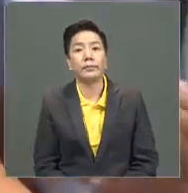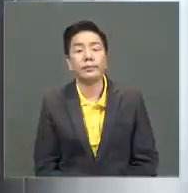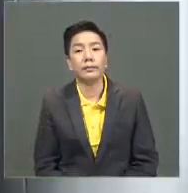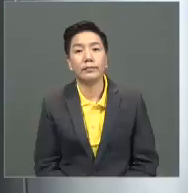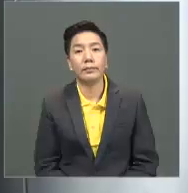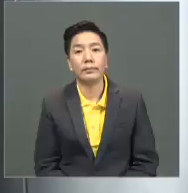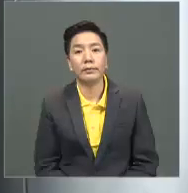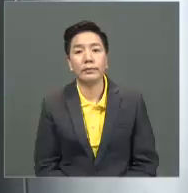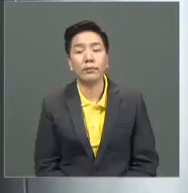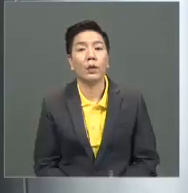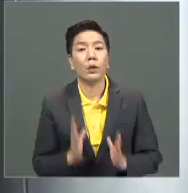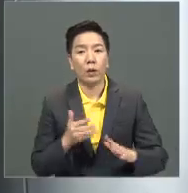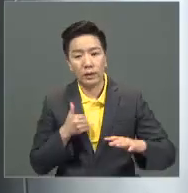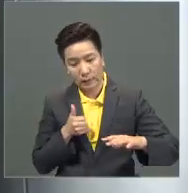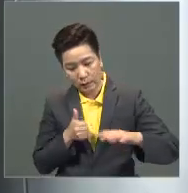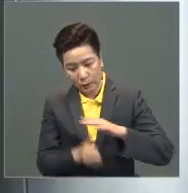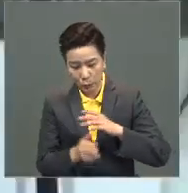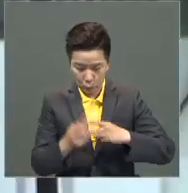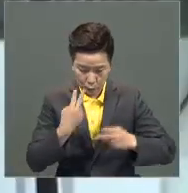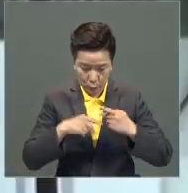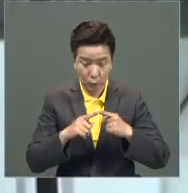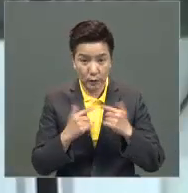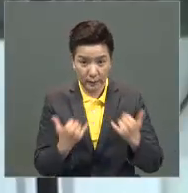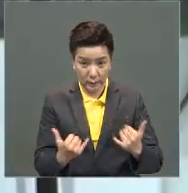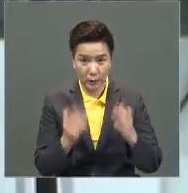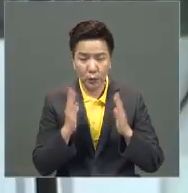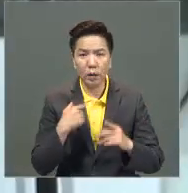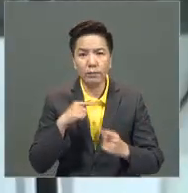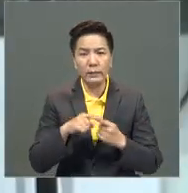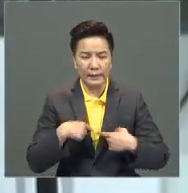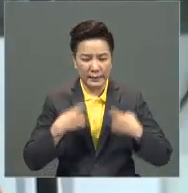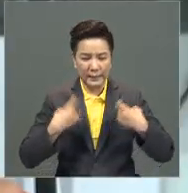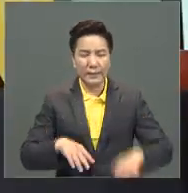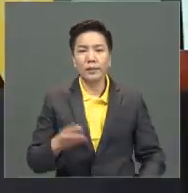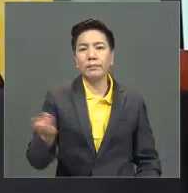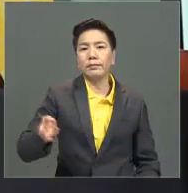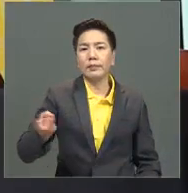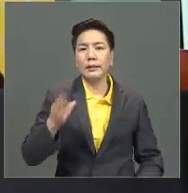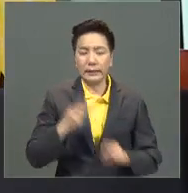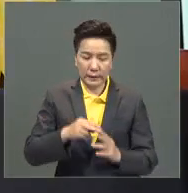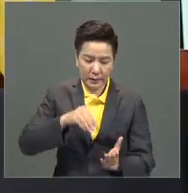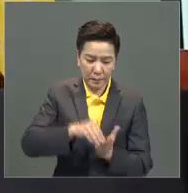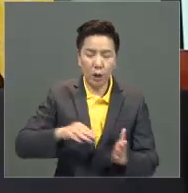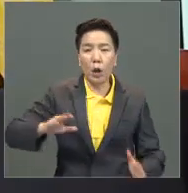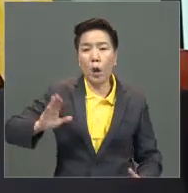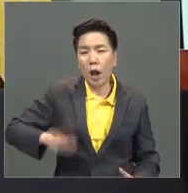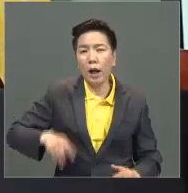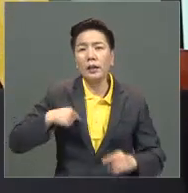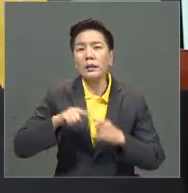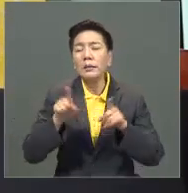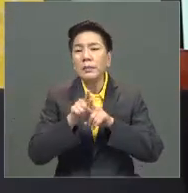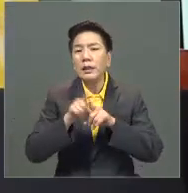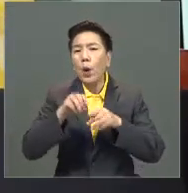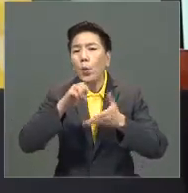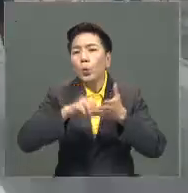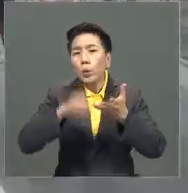สำหรับผู้ที่เข้ารับการตรวจในวันนี้นะครับส่วนใหญ่จะเป็นผู้ที่มีความเสี่ยงต่ำหรือว่าผู้ที่ลงทะเบียนตกค้างจากเมื่อวานซึ่